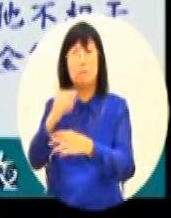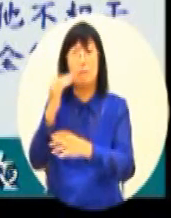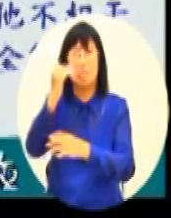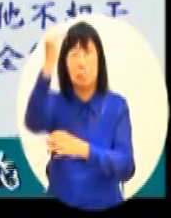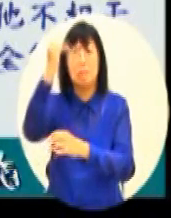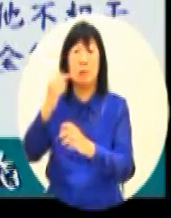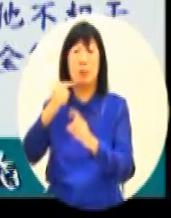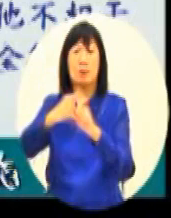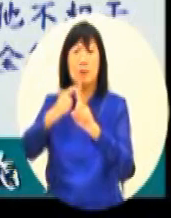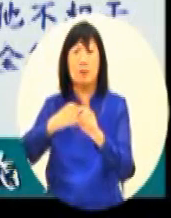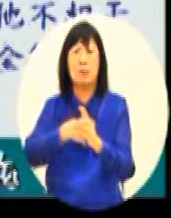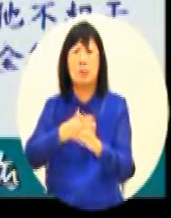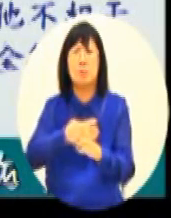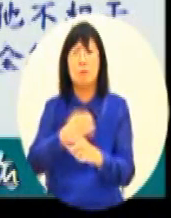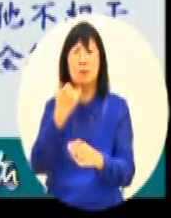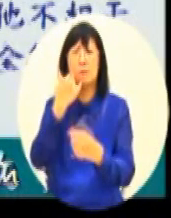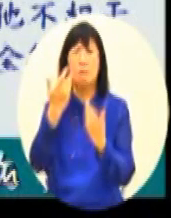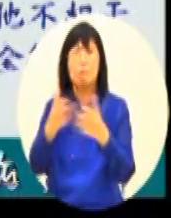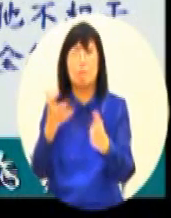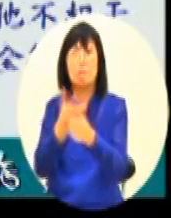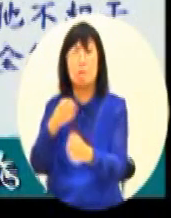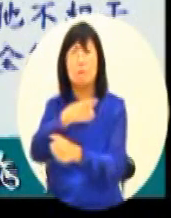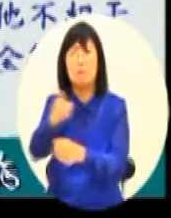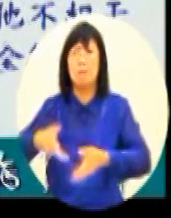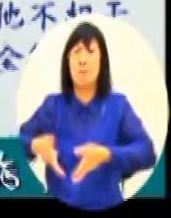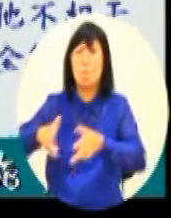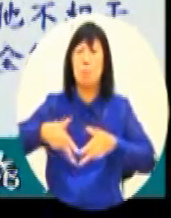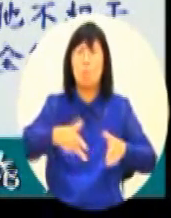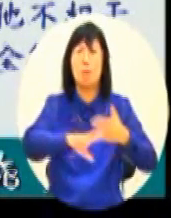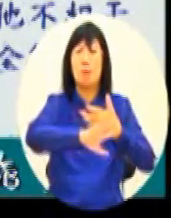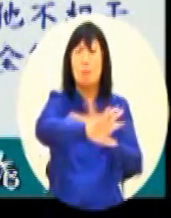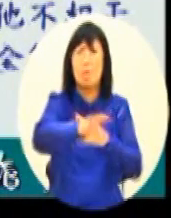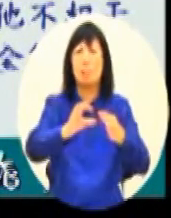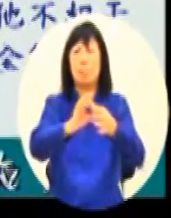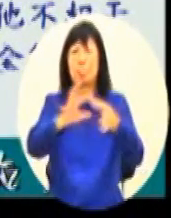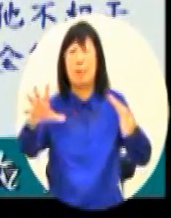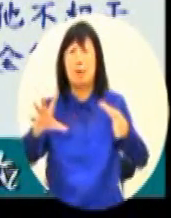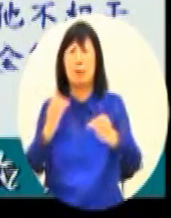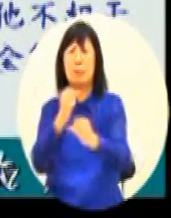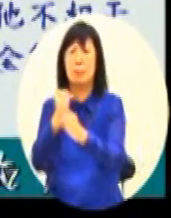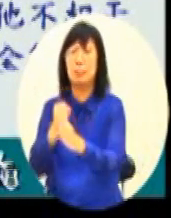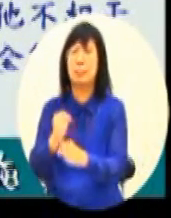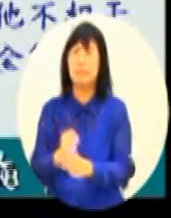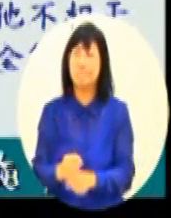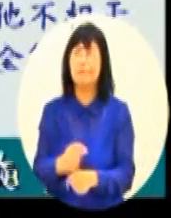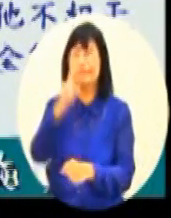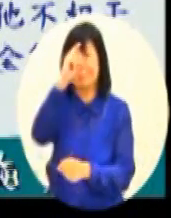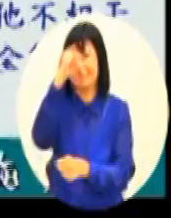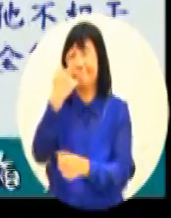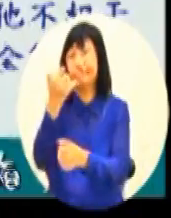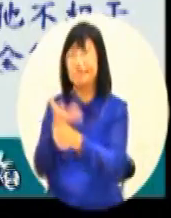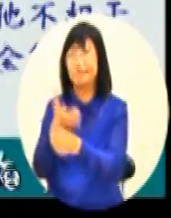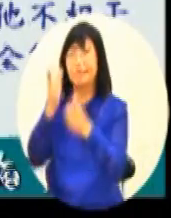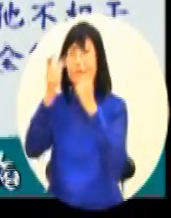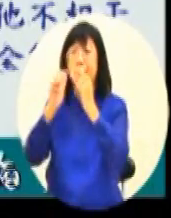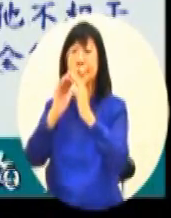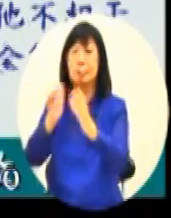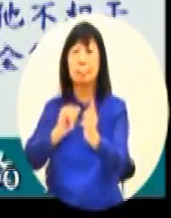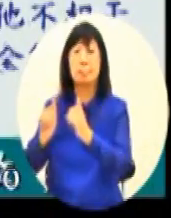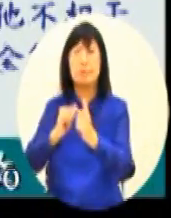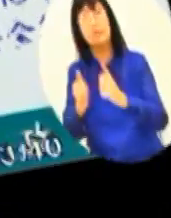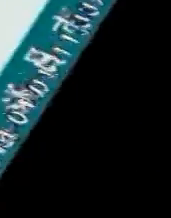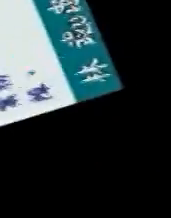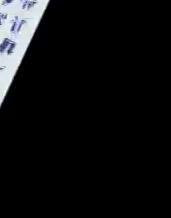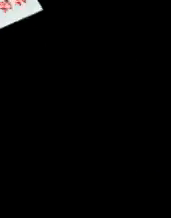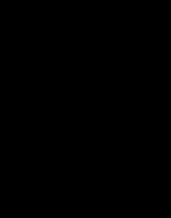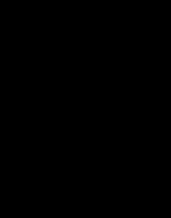工作上，不要让这些弟兄还在疲于奔命在其他不相干的业务，让高雄市民全家安全得到